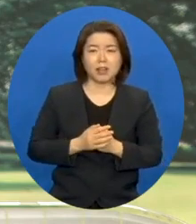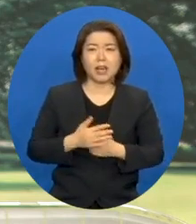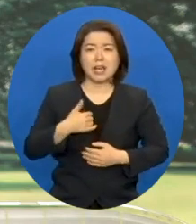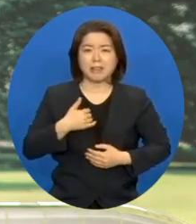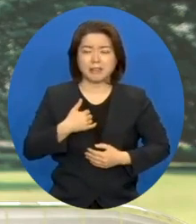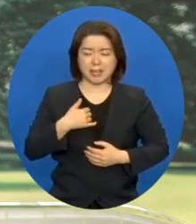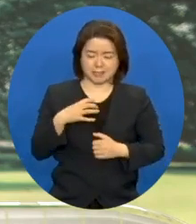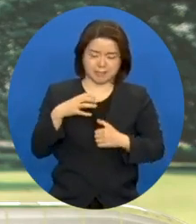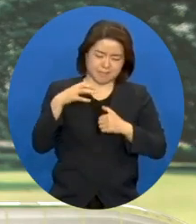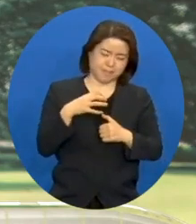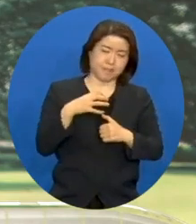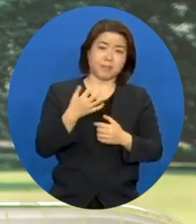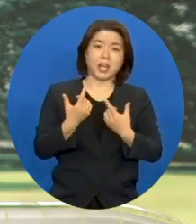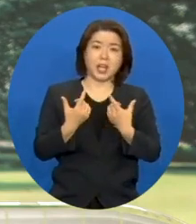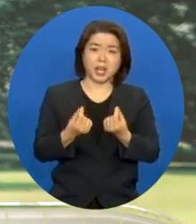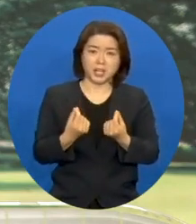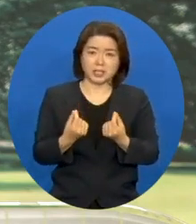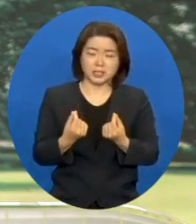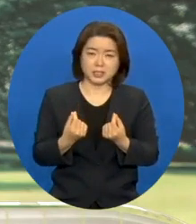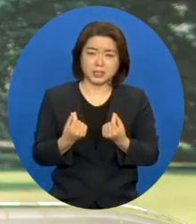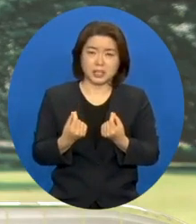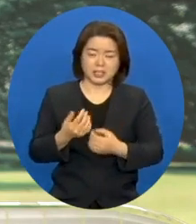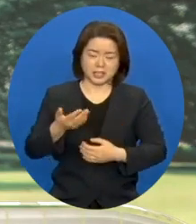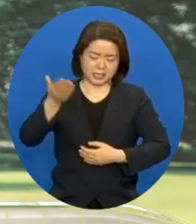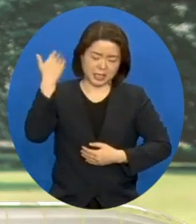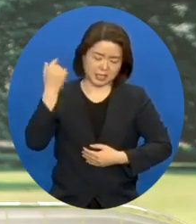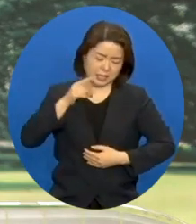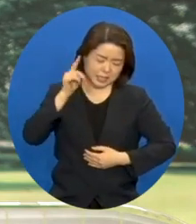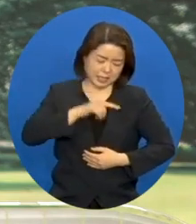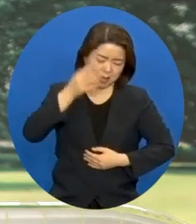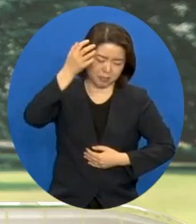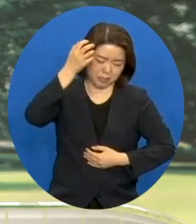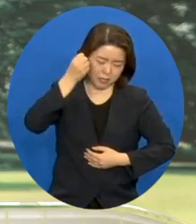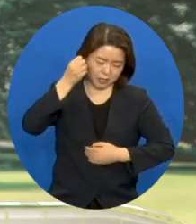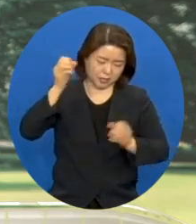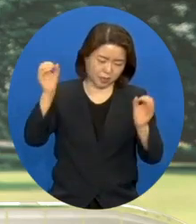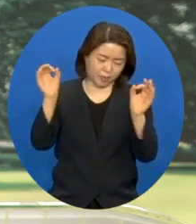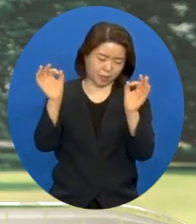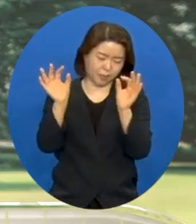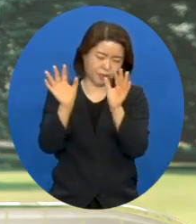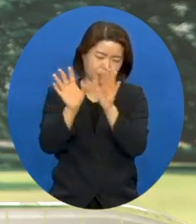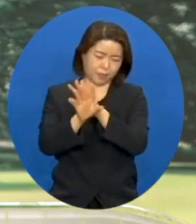나를 얽어매고 있는 그 옛날의 나쁜 기억들이 다 사라져요.